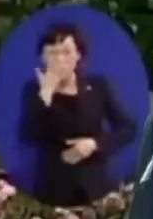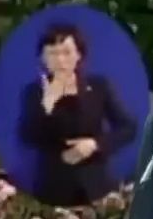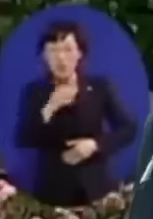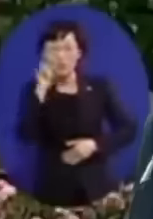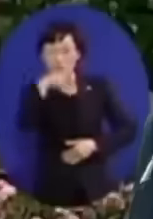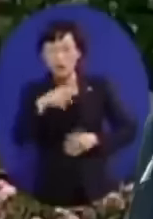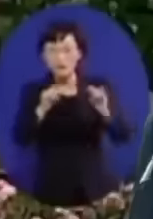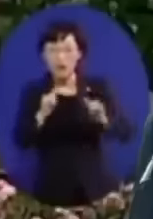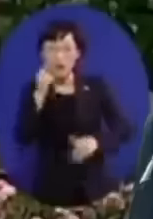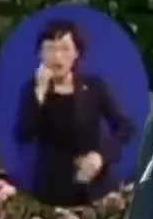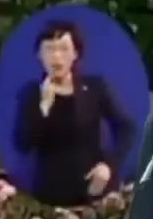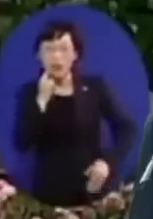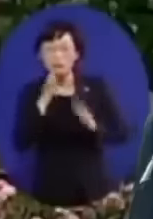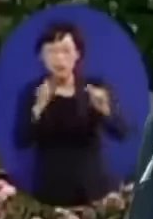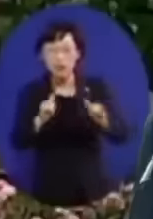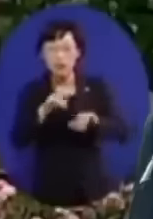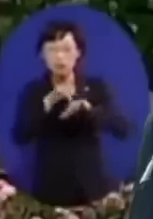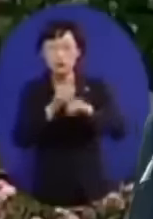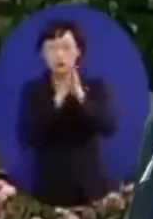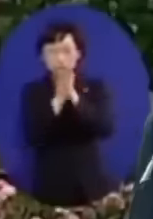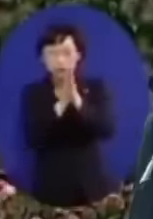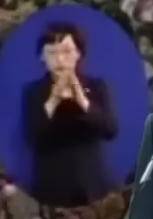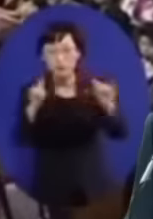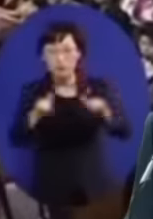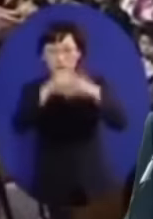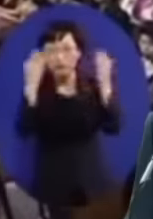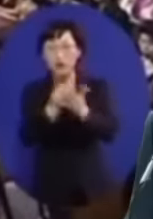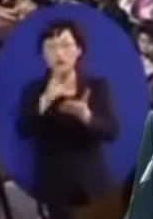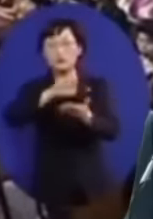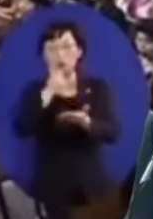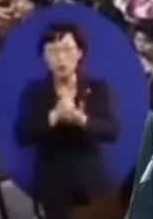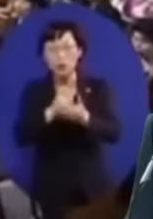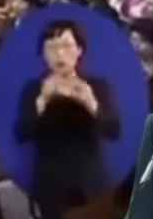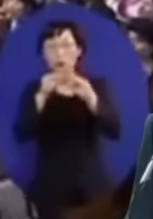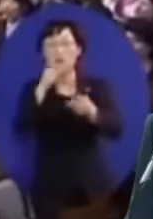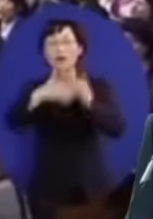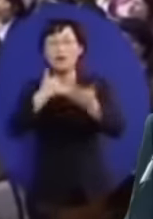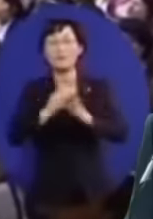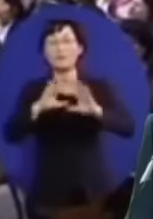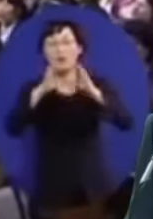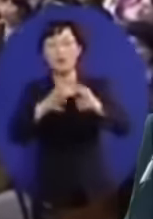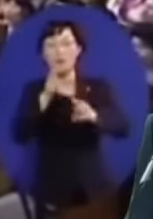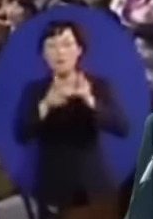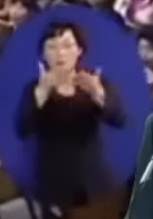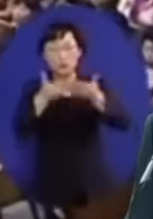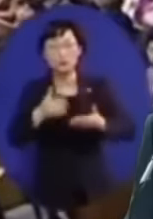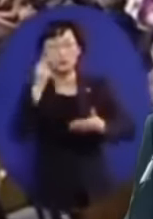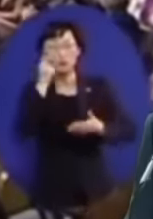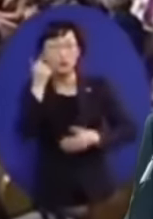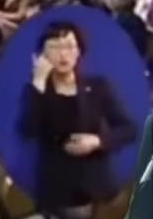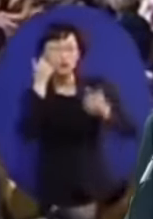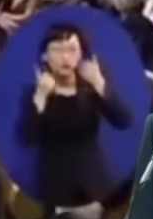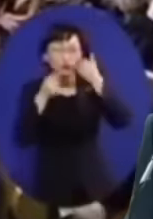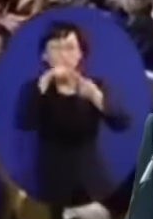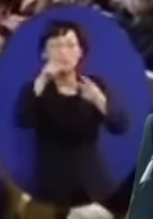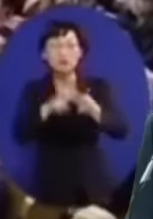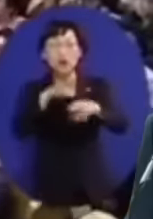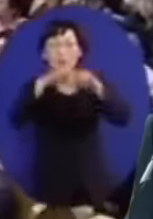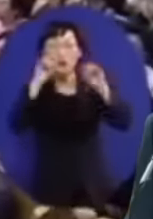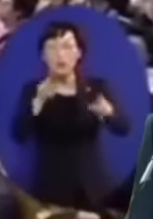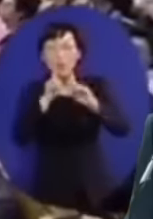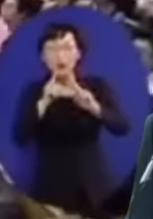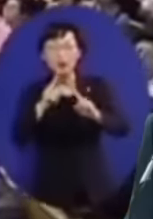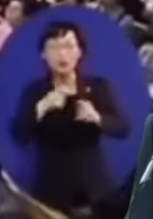자나 우상 숭배자는 다 그리스도와 하나님의 나라에서 기업을 얻지 못하리니 누구든지 헛된 말로 너희를 속이지 못하게 하라. 이로